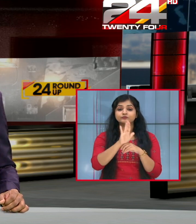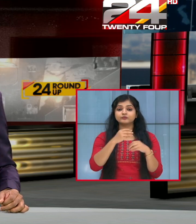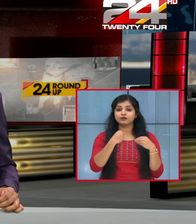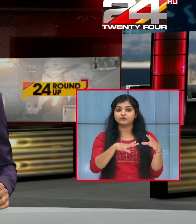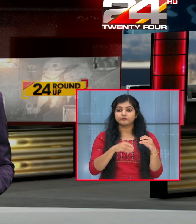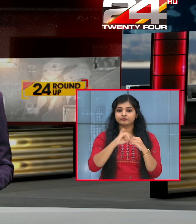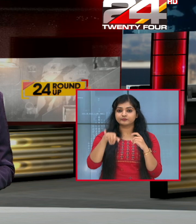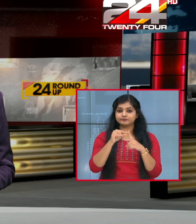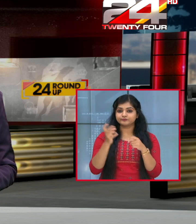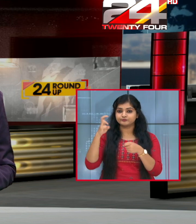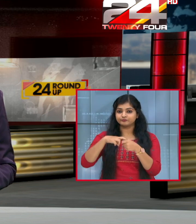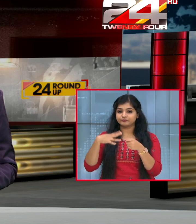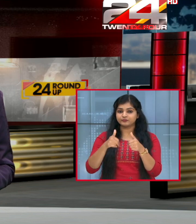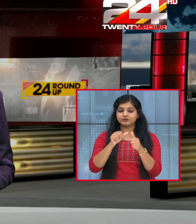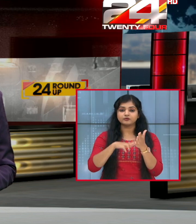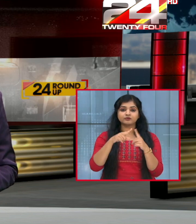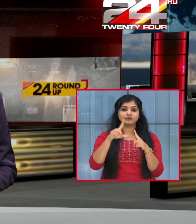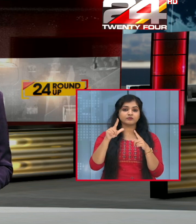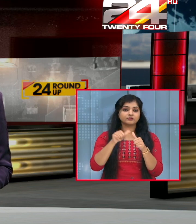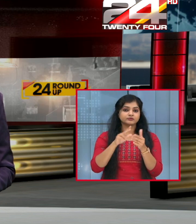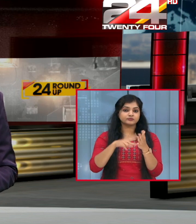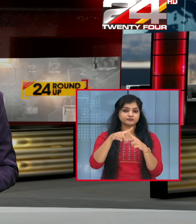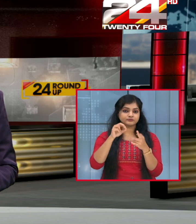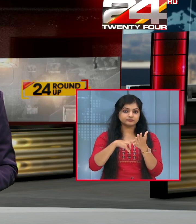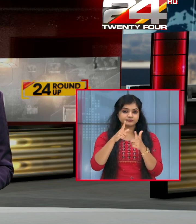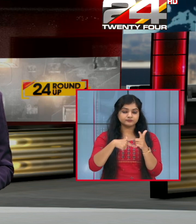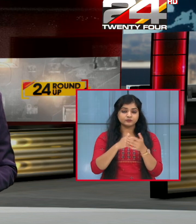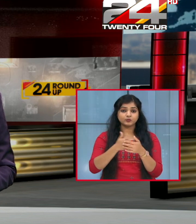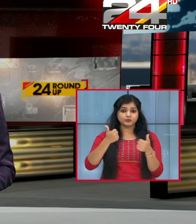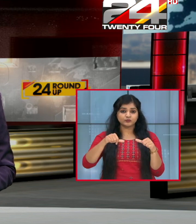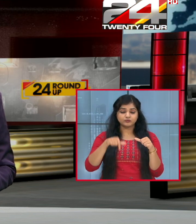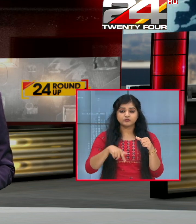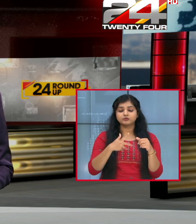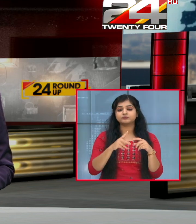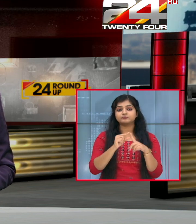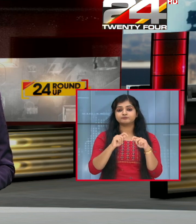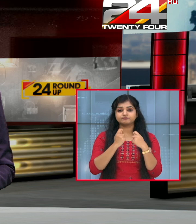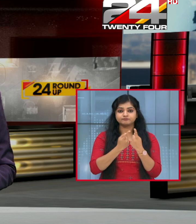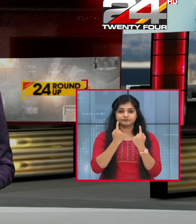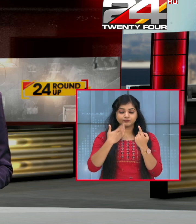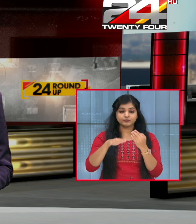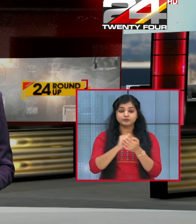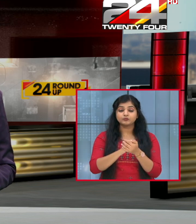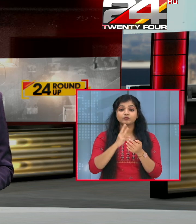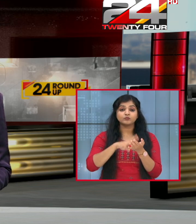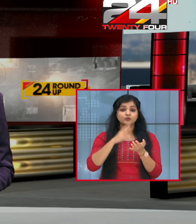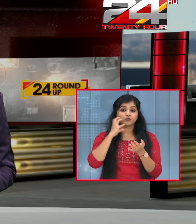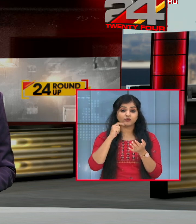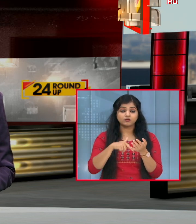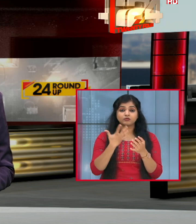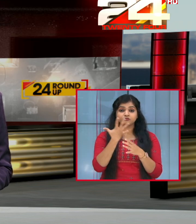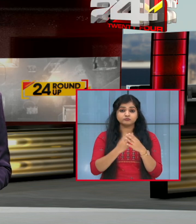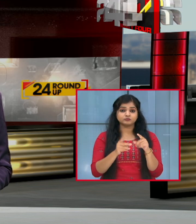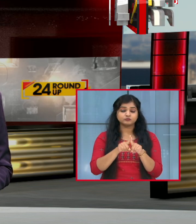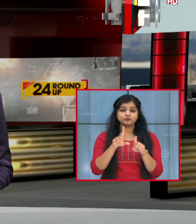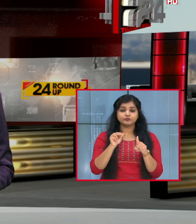ജെ പിയിൽ ചേർന്ന അനിൽ ആന്റണി. തോൽവി നേതൃത്വം പരിശോധിക്കും. മോദി പ്രഭാവത്തിന് മങ്ങലിട്ടിട്ടില്ല. കർണാടകയിലെ ഫലം 2024